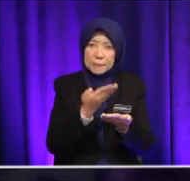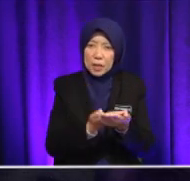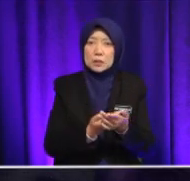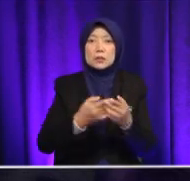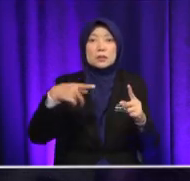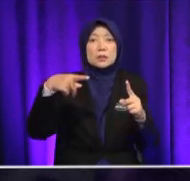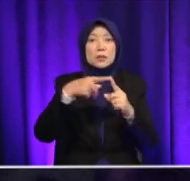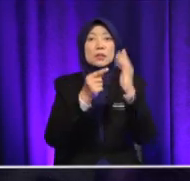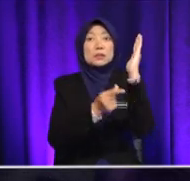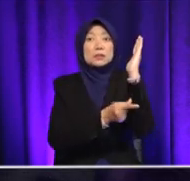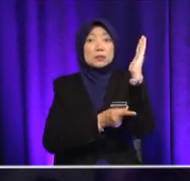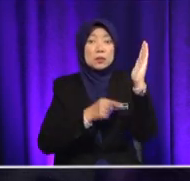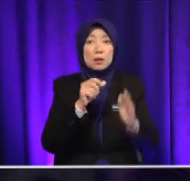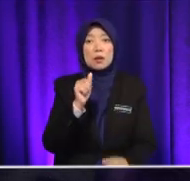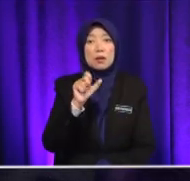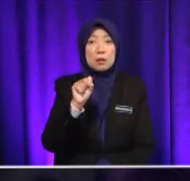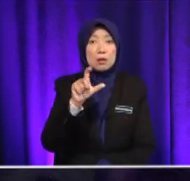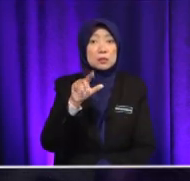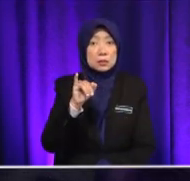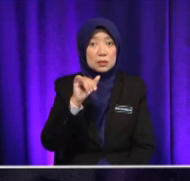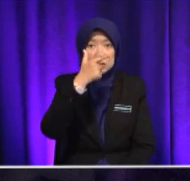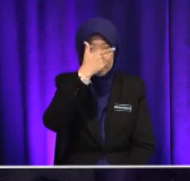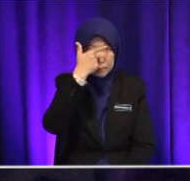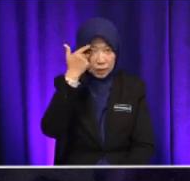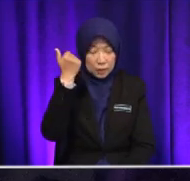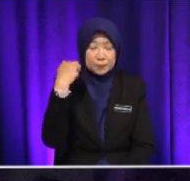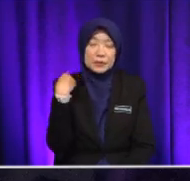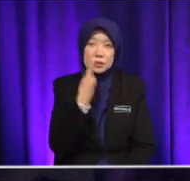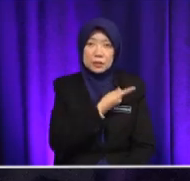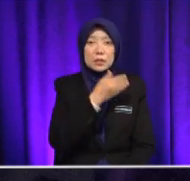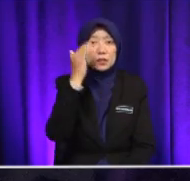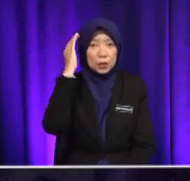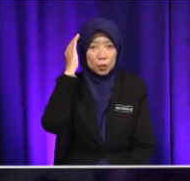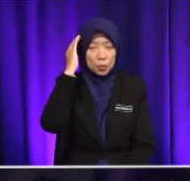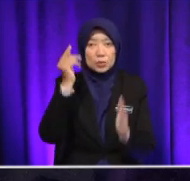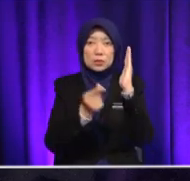Okey. Okey. Kerana getah asli yang kita tak sedia maklum bahawa dia lembut.